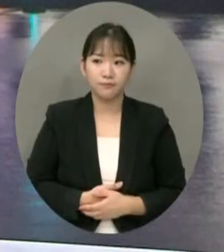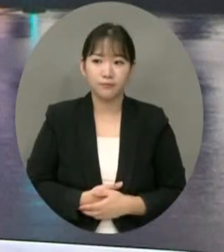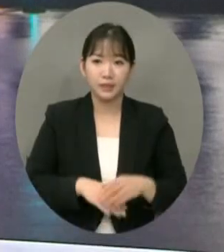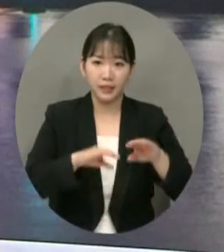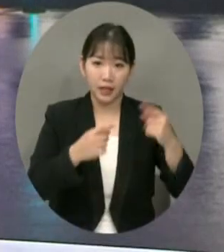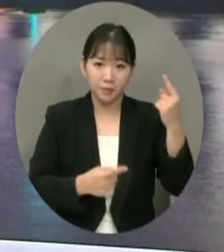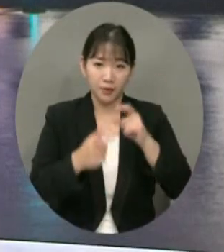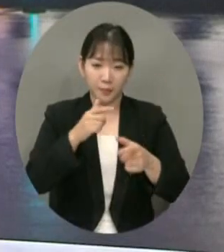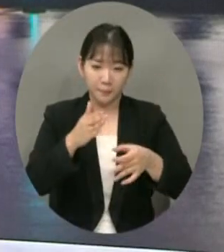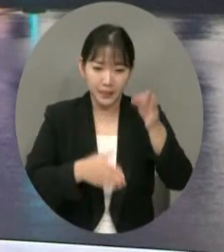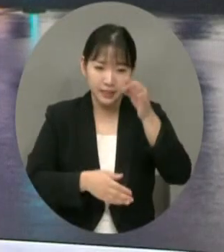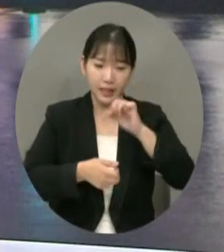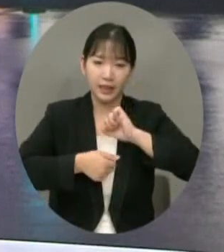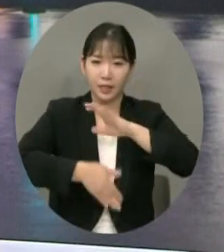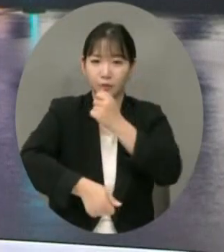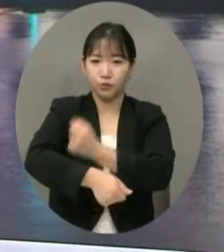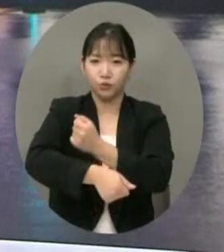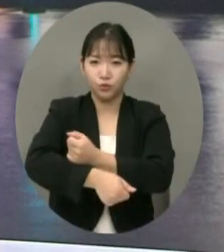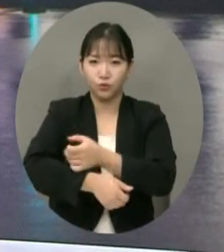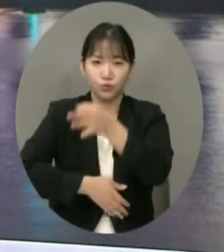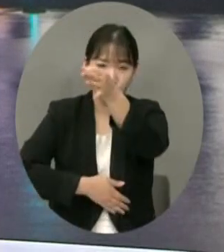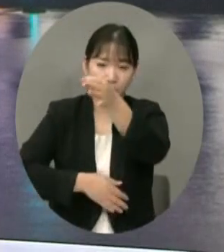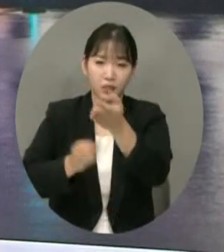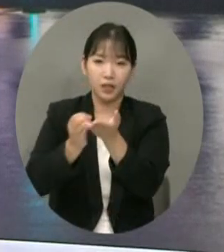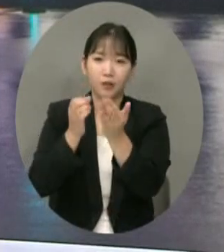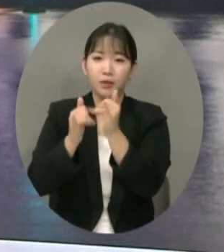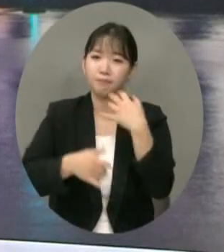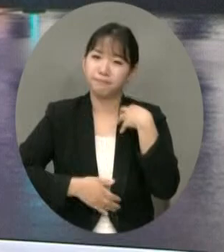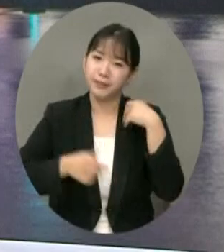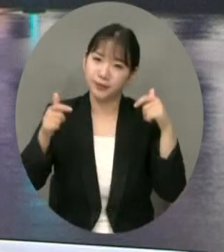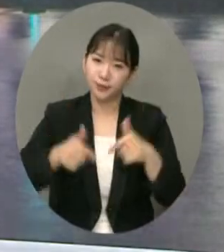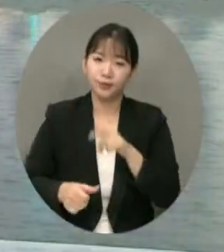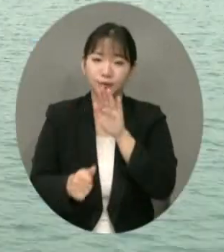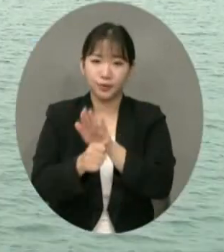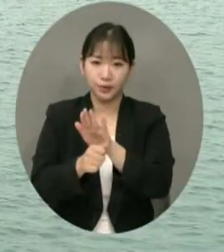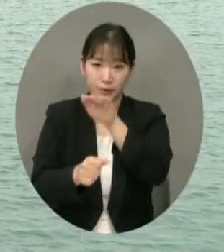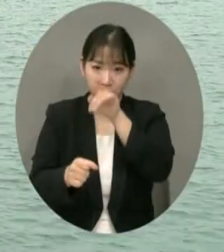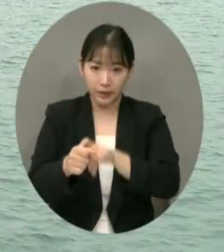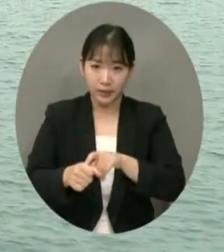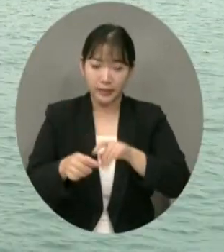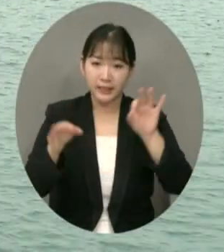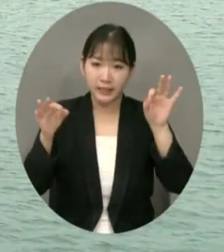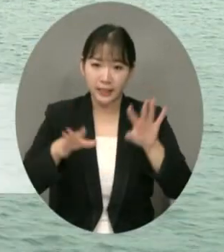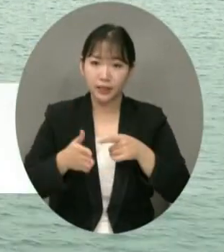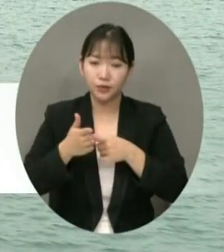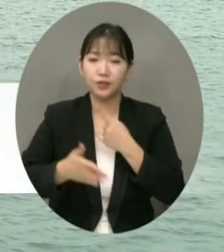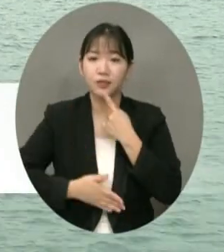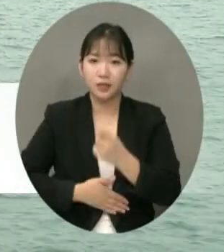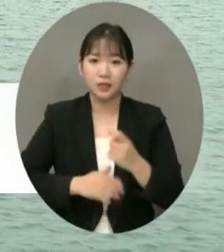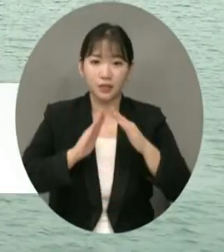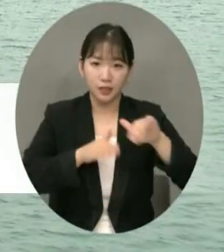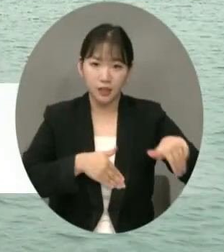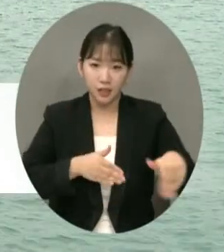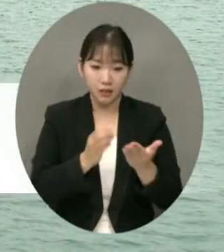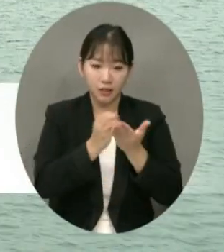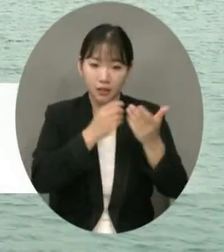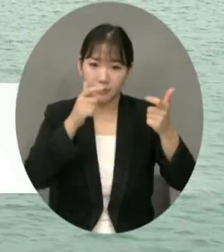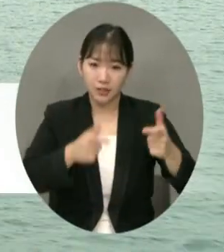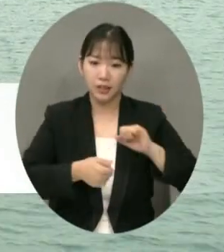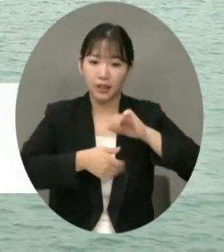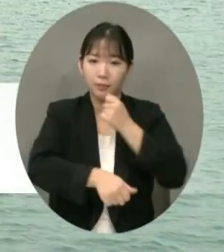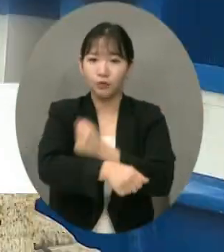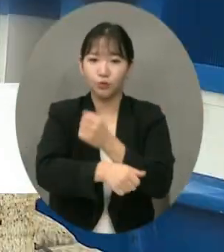육지보다 비싼 택배 요금이 부과되는 섬 주민의 부담을 줄이기 위해 한 시적으로 추진됐던 전라남도 섬지역